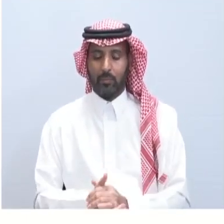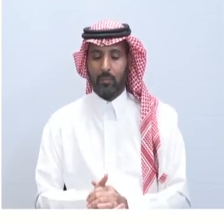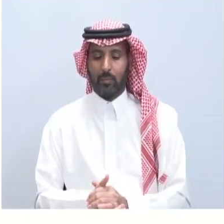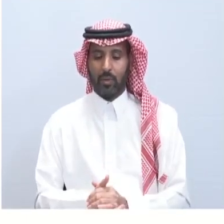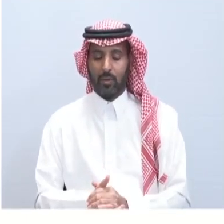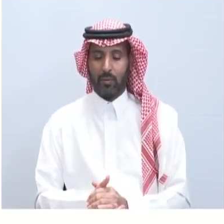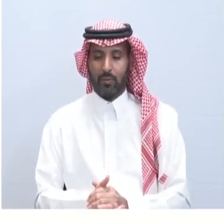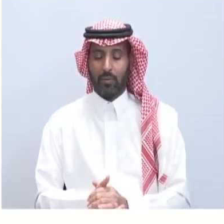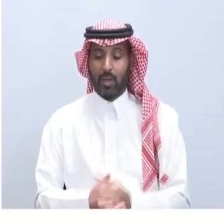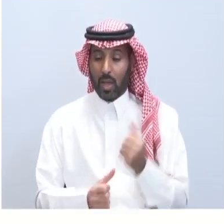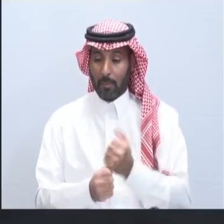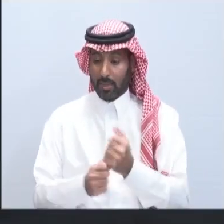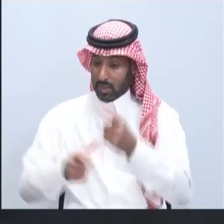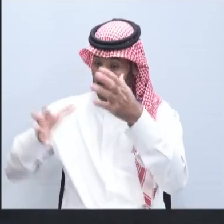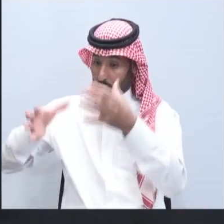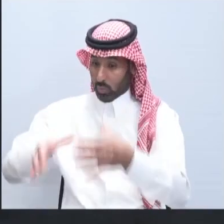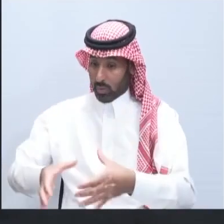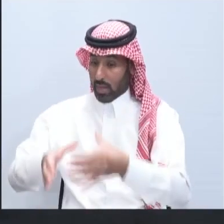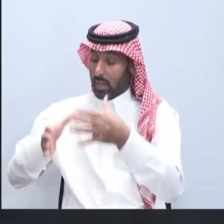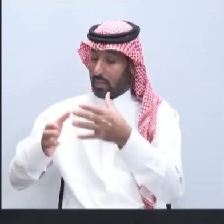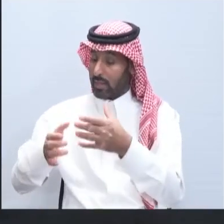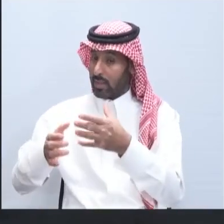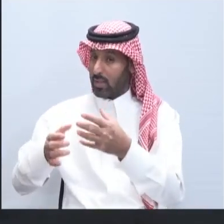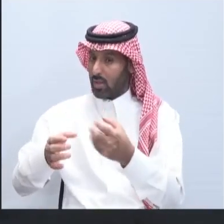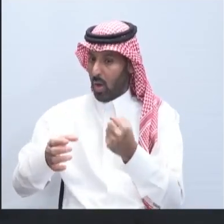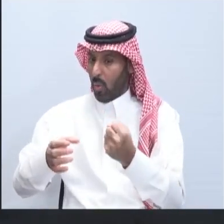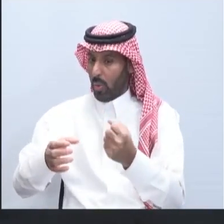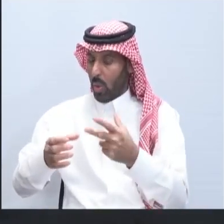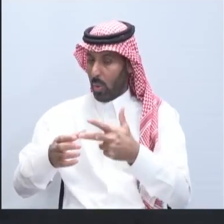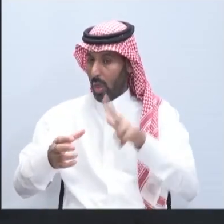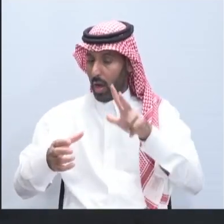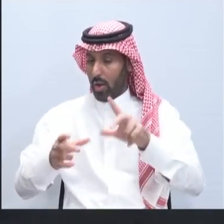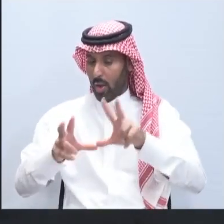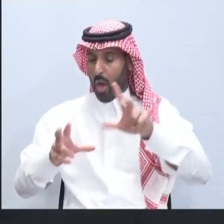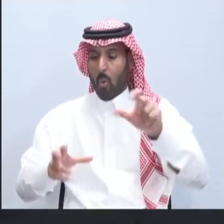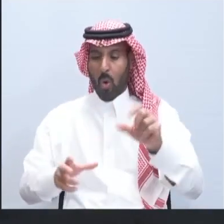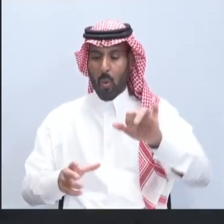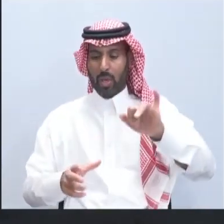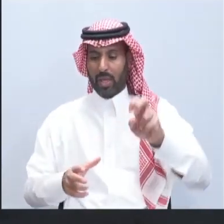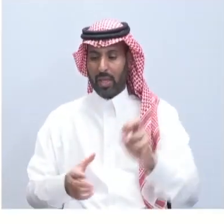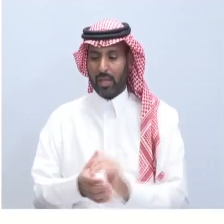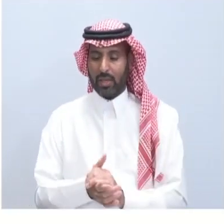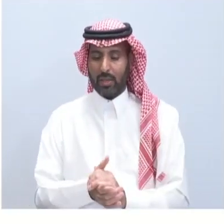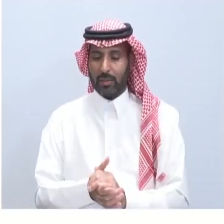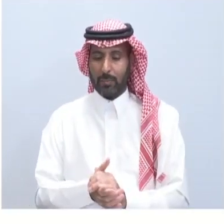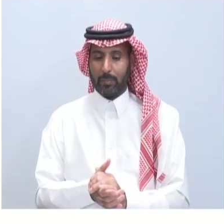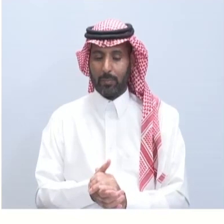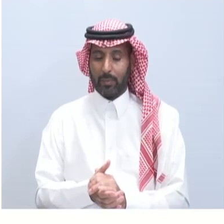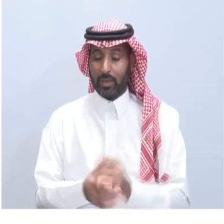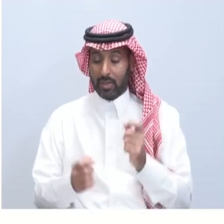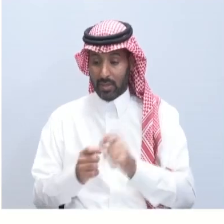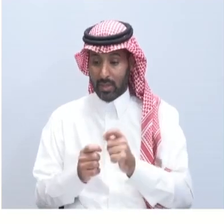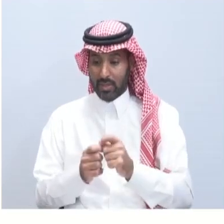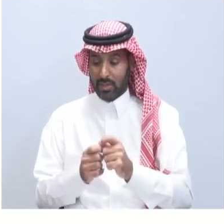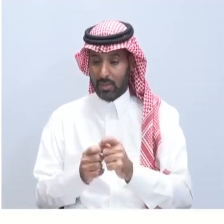في عمليه توليد الكهرباء النوويه اعزائي الطلبه تحديدا تنتج